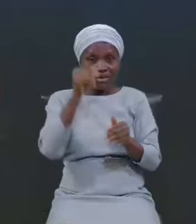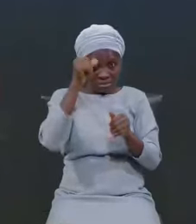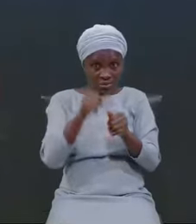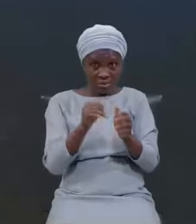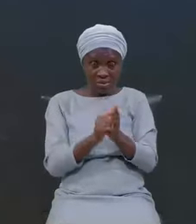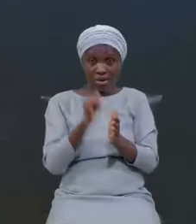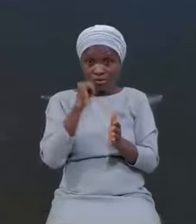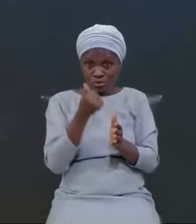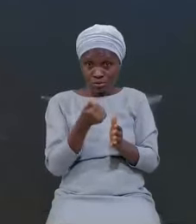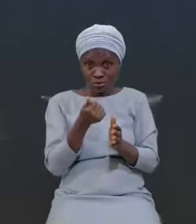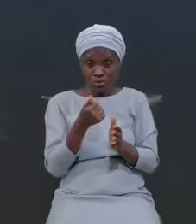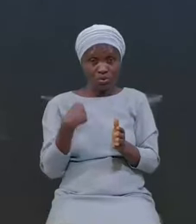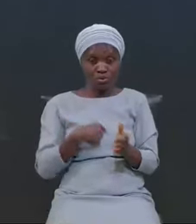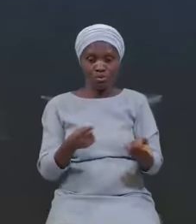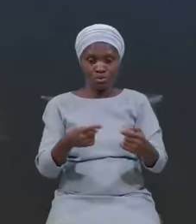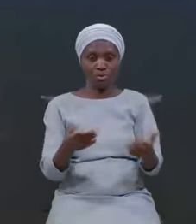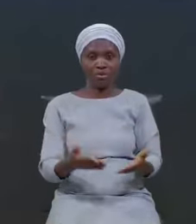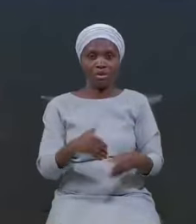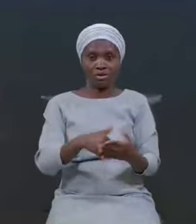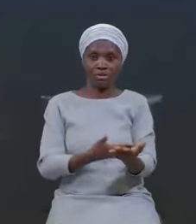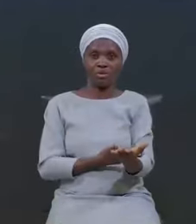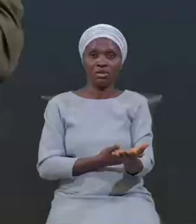nous serons là le matin,